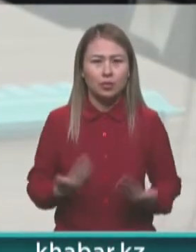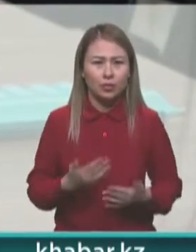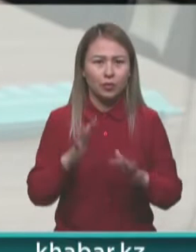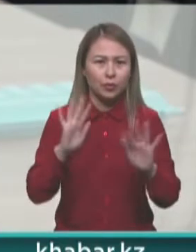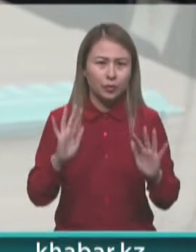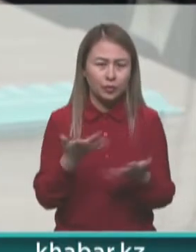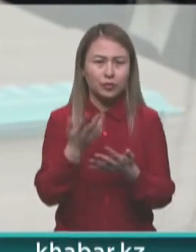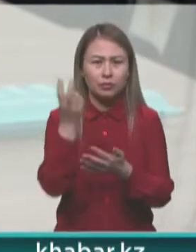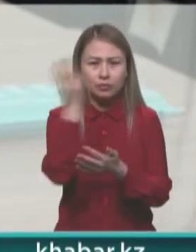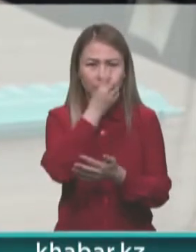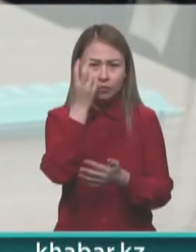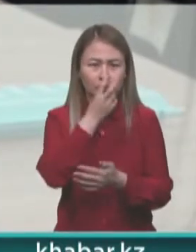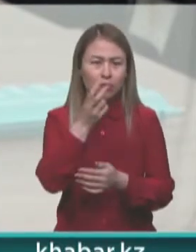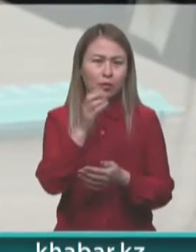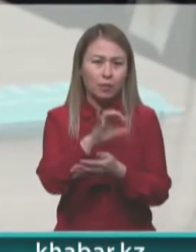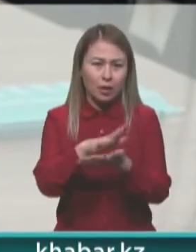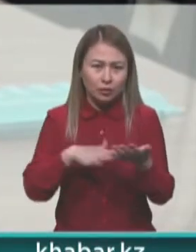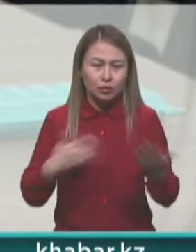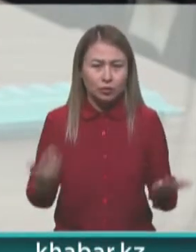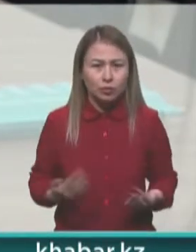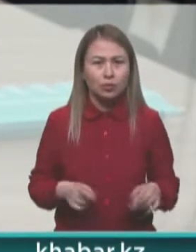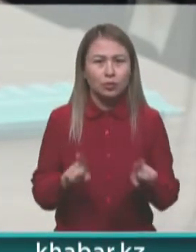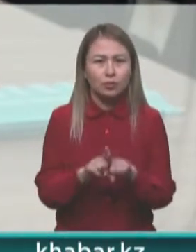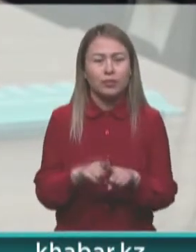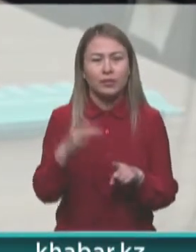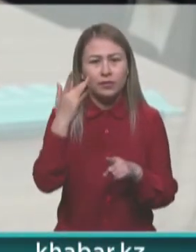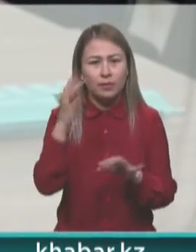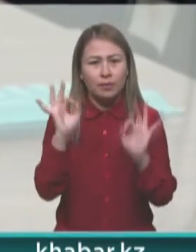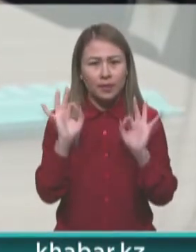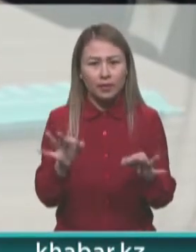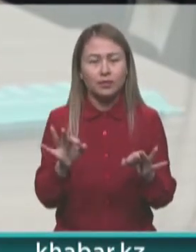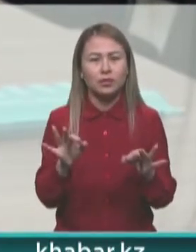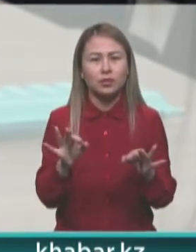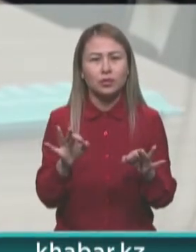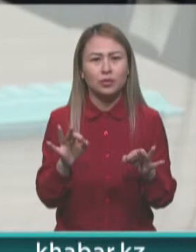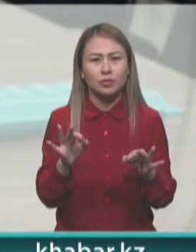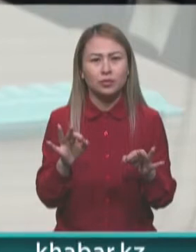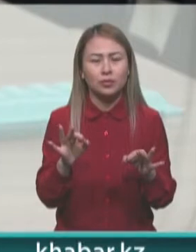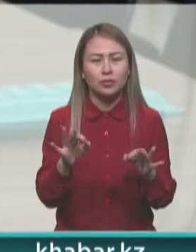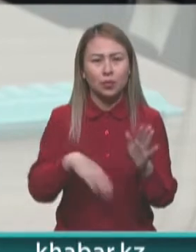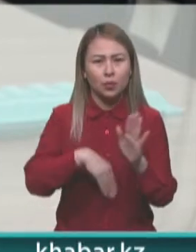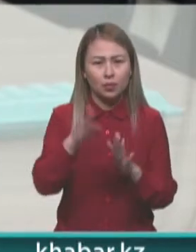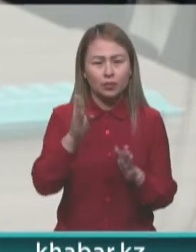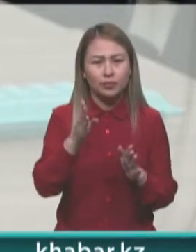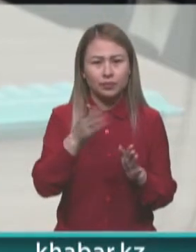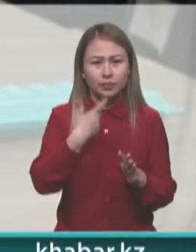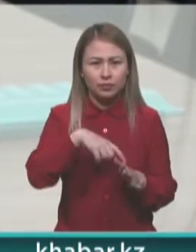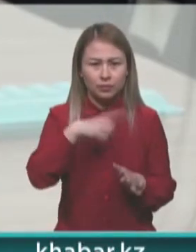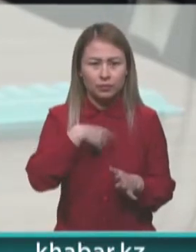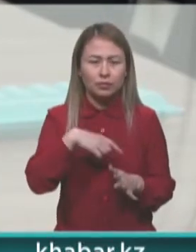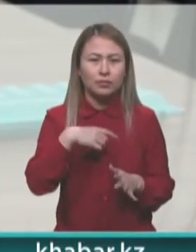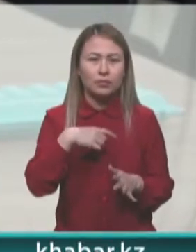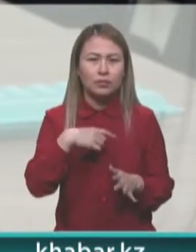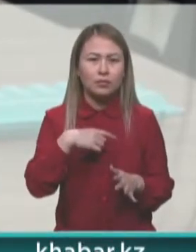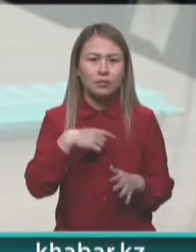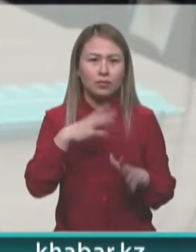қосылғаннан кейін өмір тоқтап қалмайды, сондықтан әрқайсымыз салауатты өмір сүріп, жағдайымызды өзіміз ойлап, өзіміздің